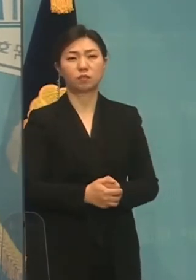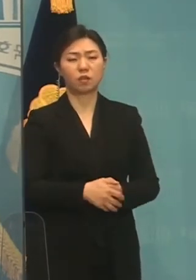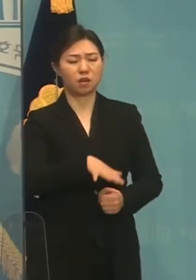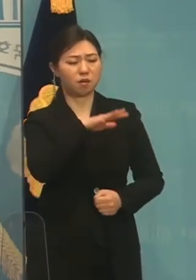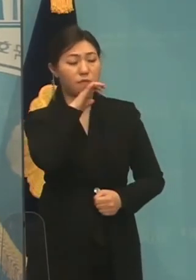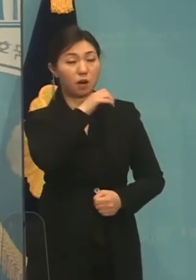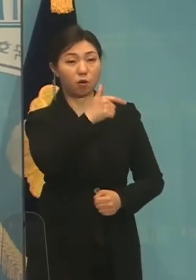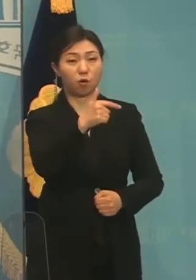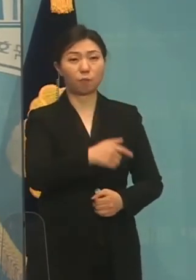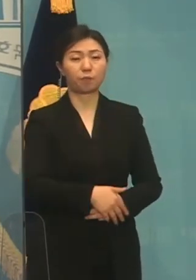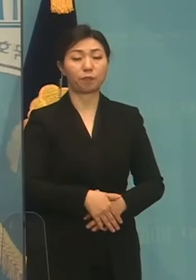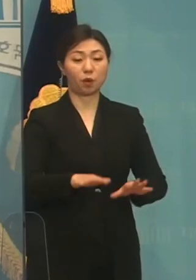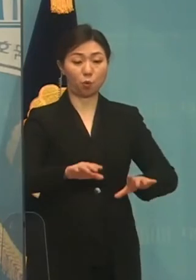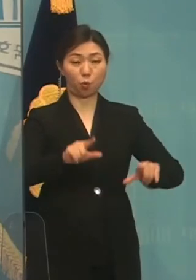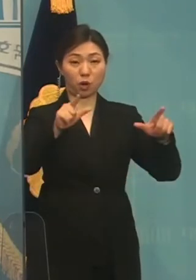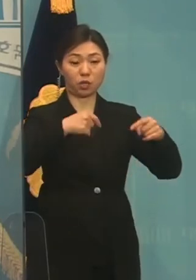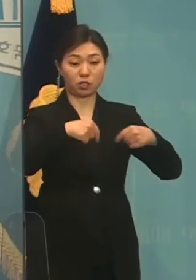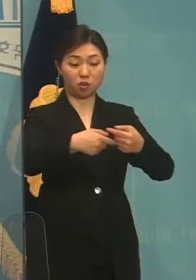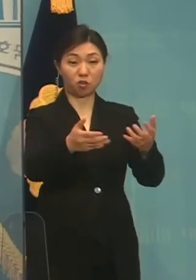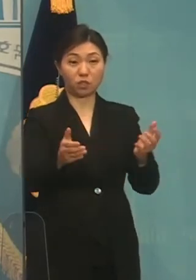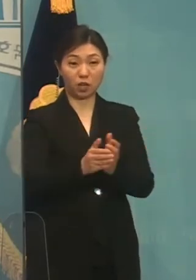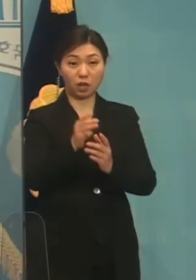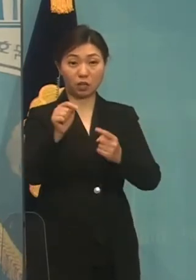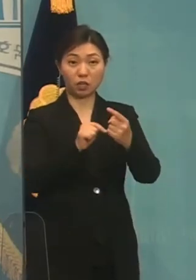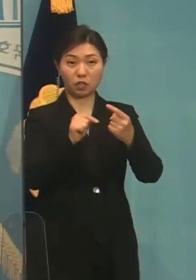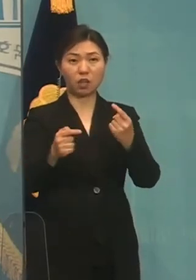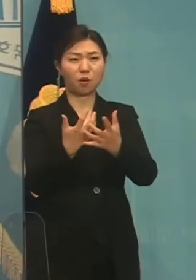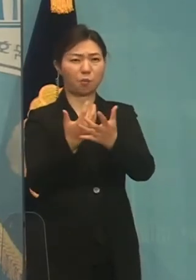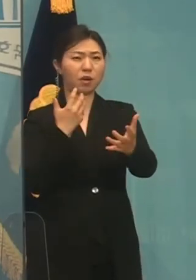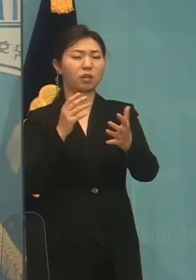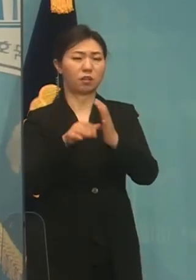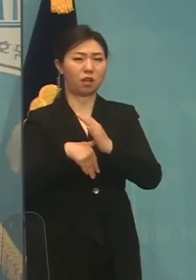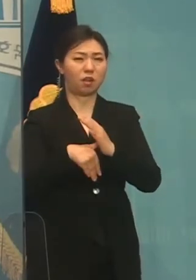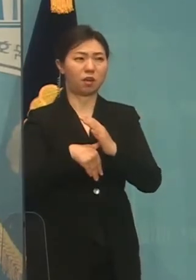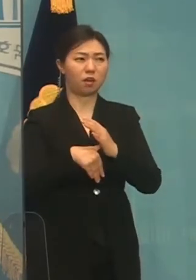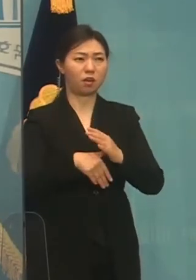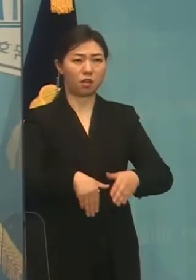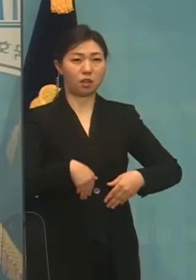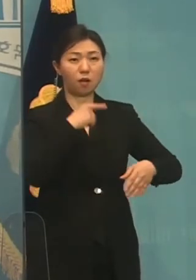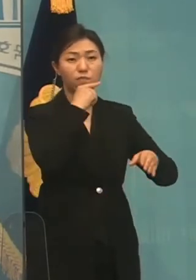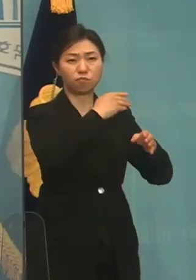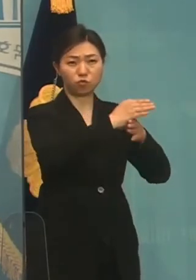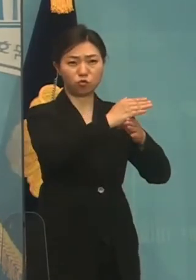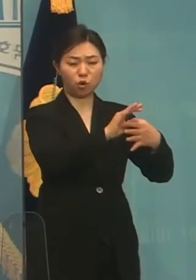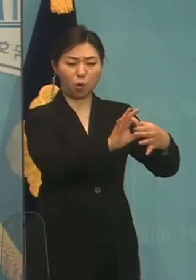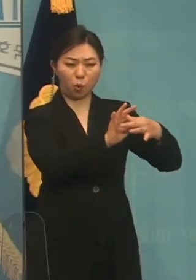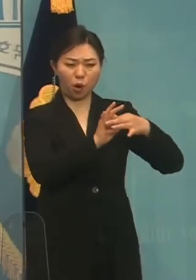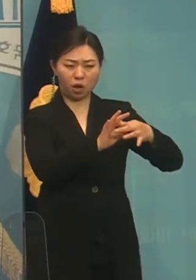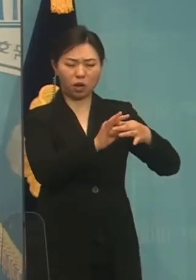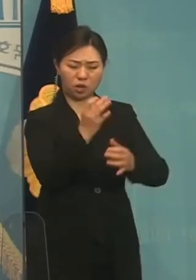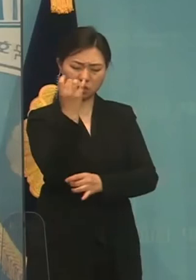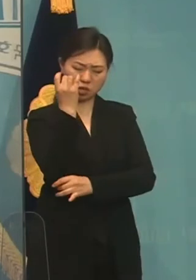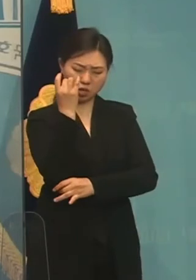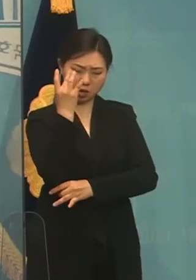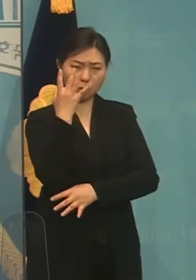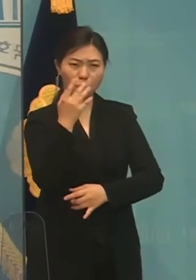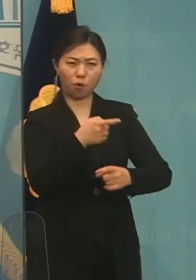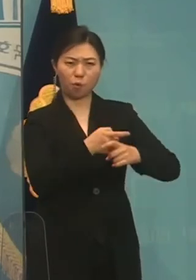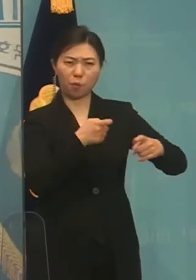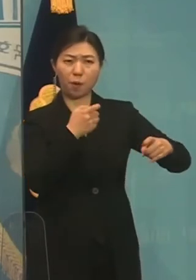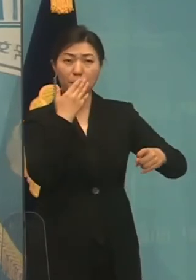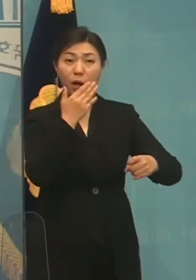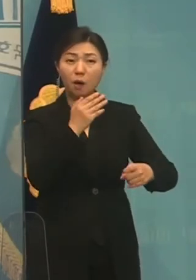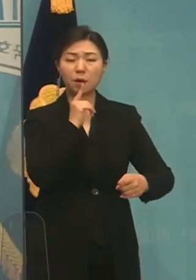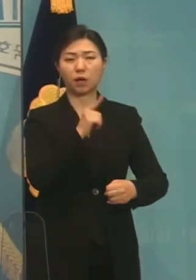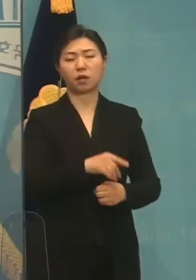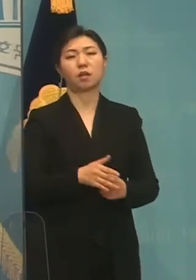심지어 올해 당대회에서는 남북관계의 근본적 문제로 내세우고 있습니다. 이러한 점을 감안하면